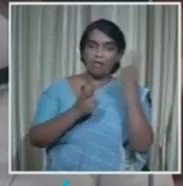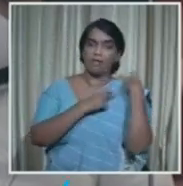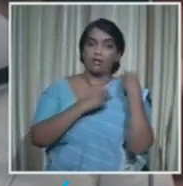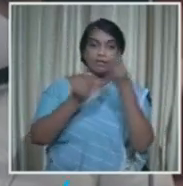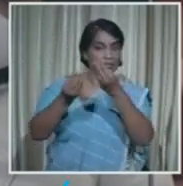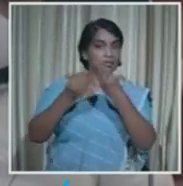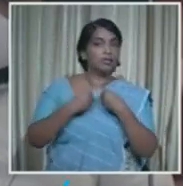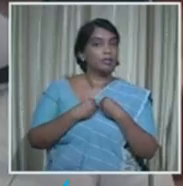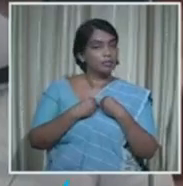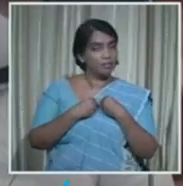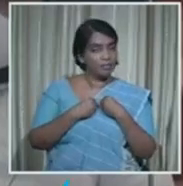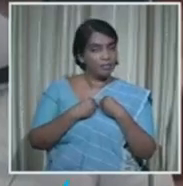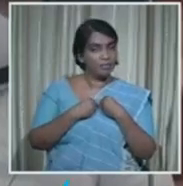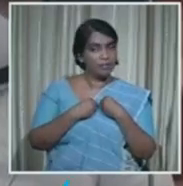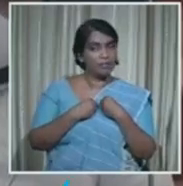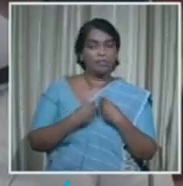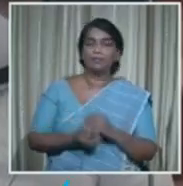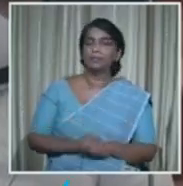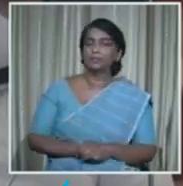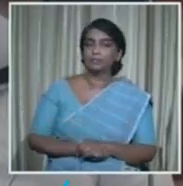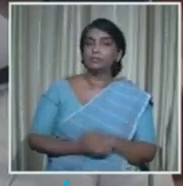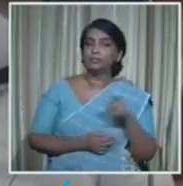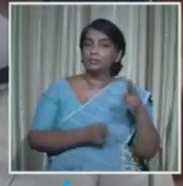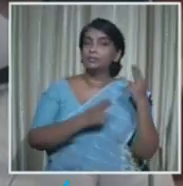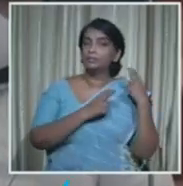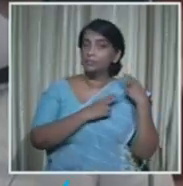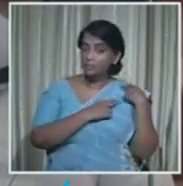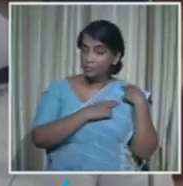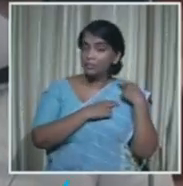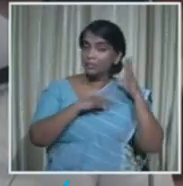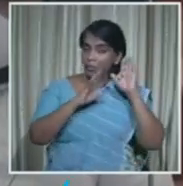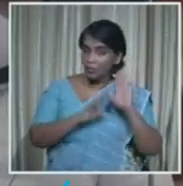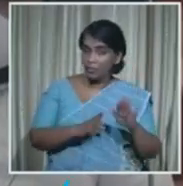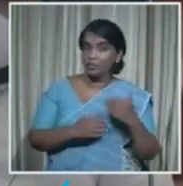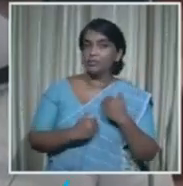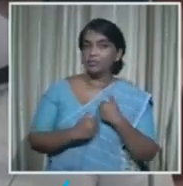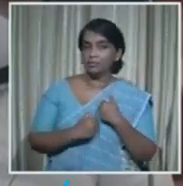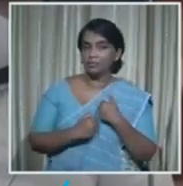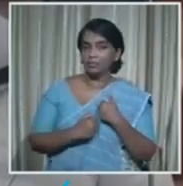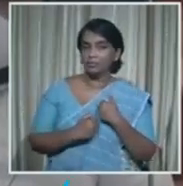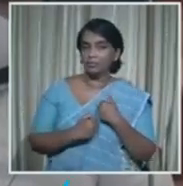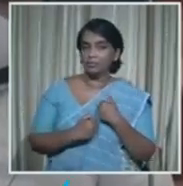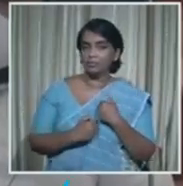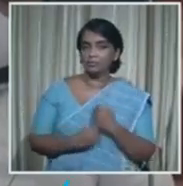kota, e wagakima wenuwen